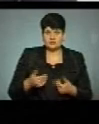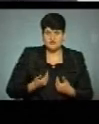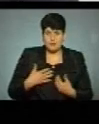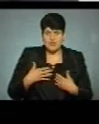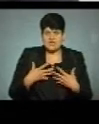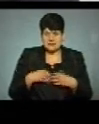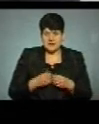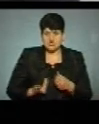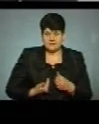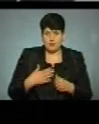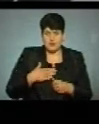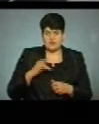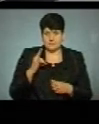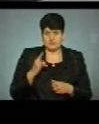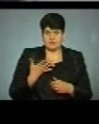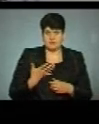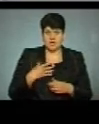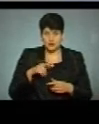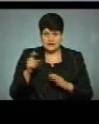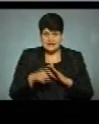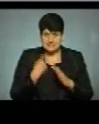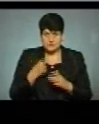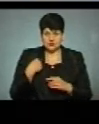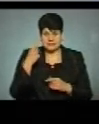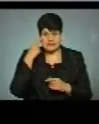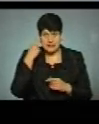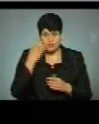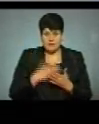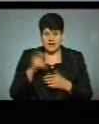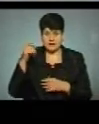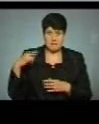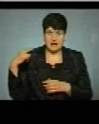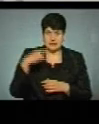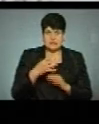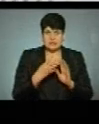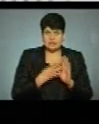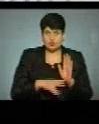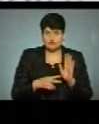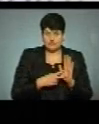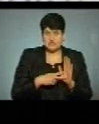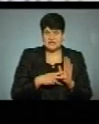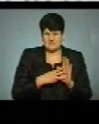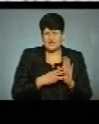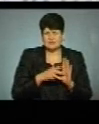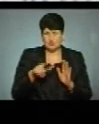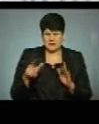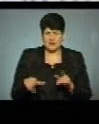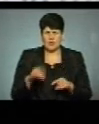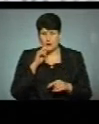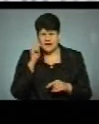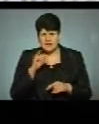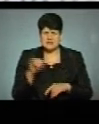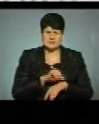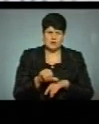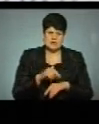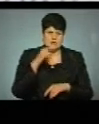дитина. Всі люди дізналися про дану інформацію, що має з Китаю до нас прилетіти 98 осіб, не лише українців, а і з-за кордону. Тобто це